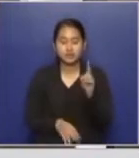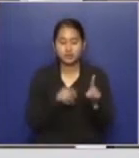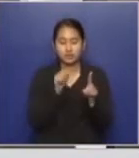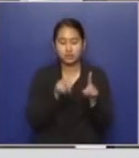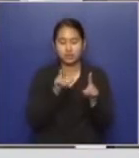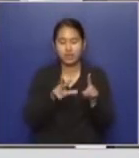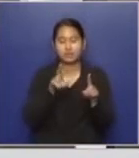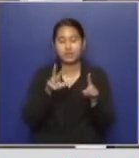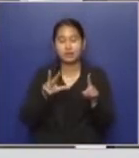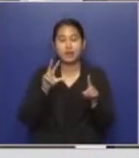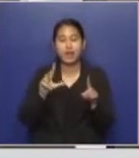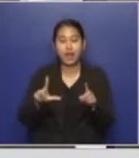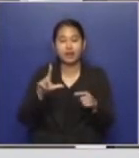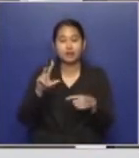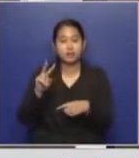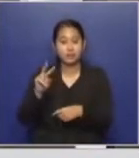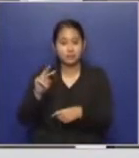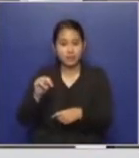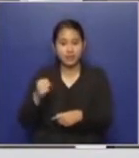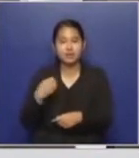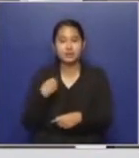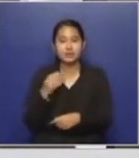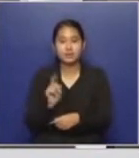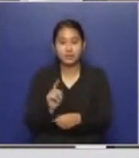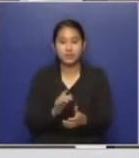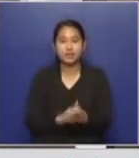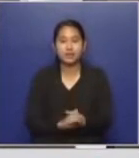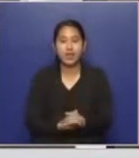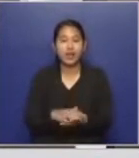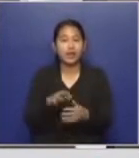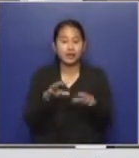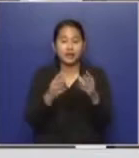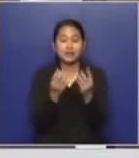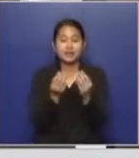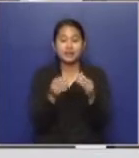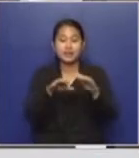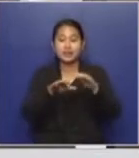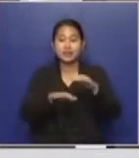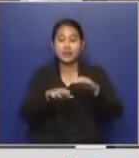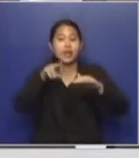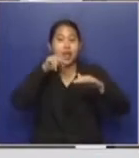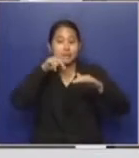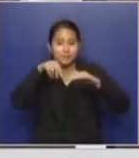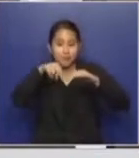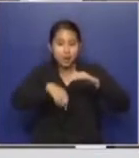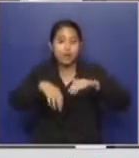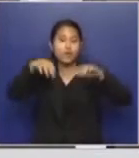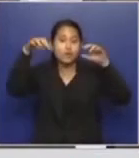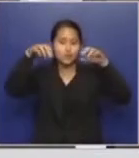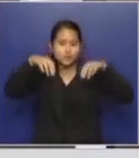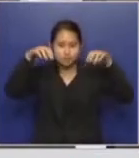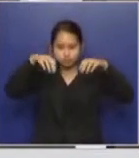1.13 ล้านล้านลูกบาศก์เมตรนี้นะครับเป็นน้ำที่อยู่ใต้ดินแต่ละปีนี่